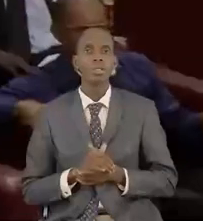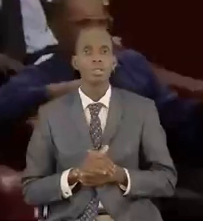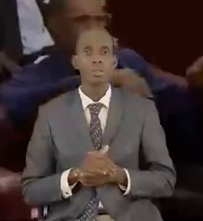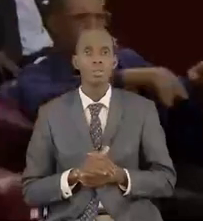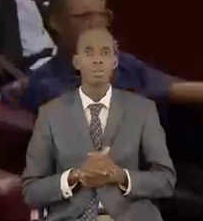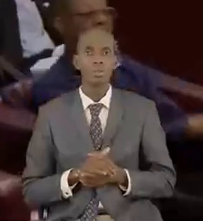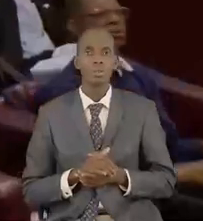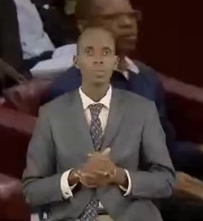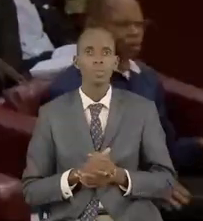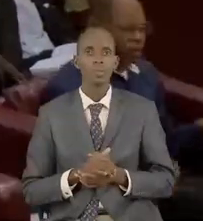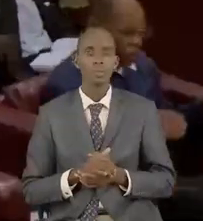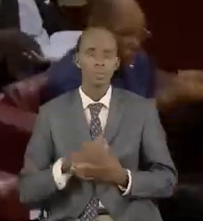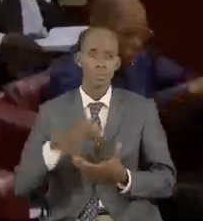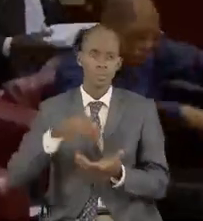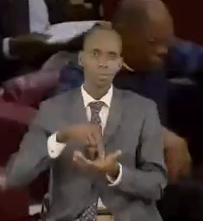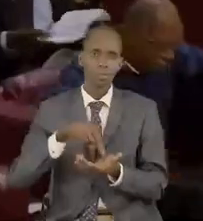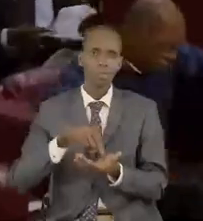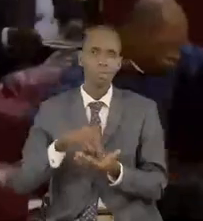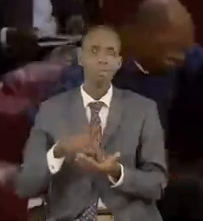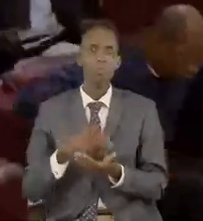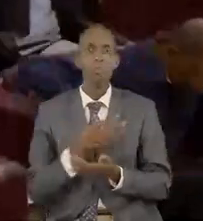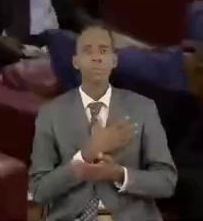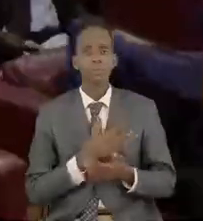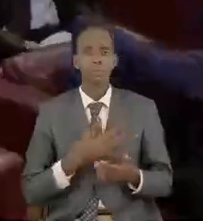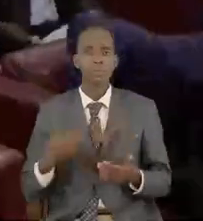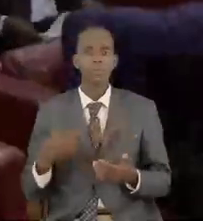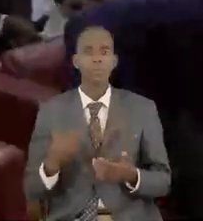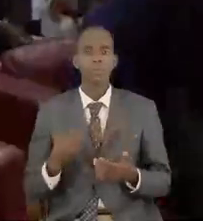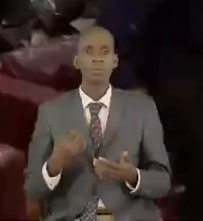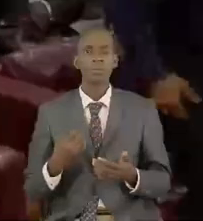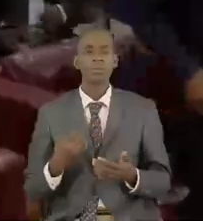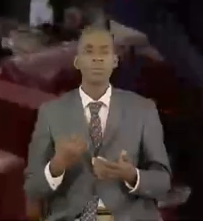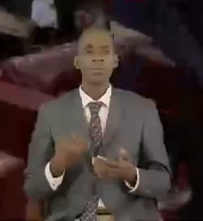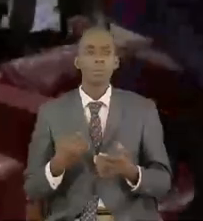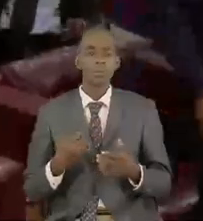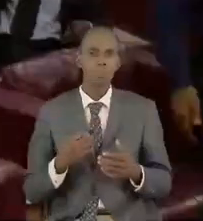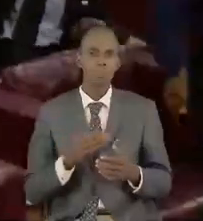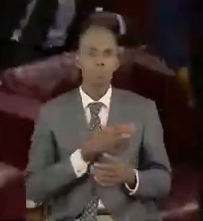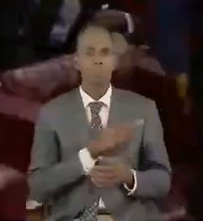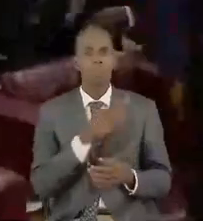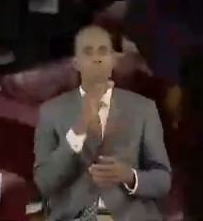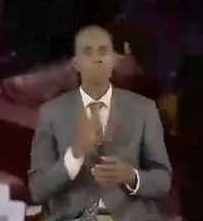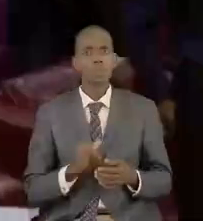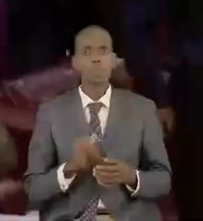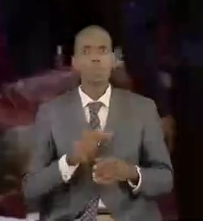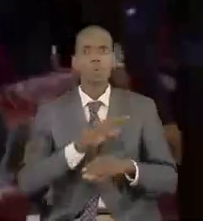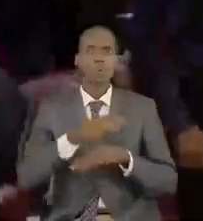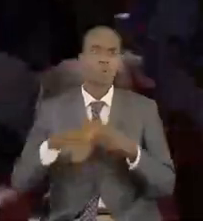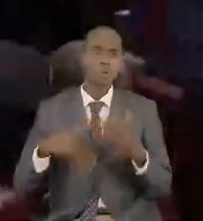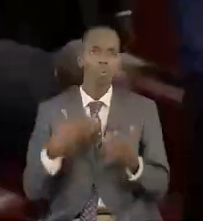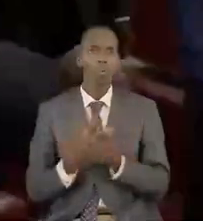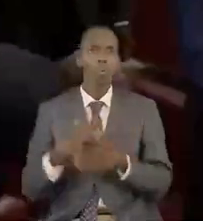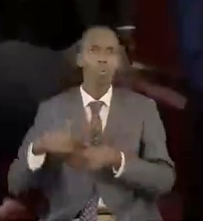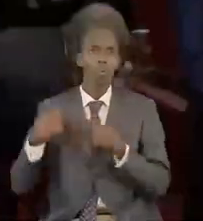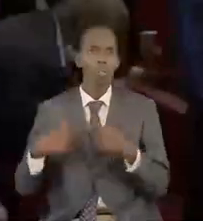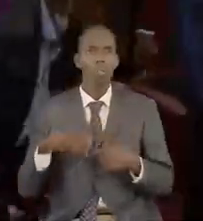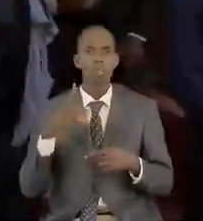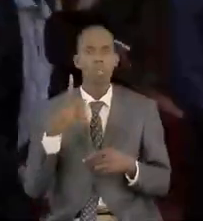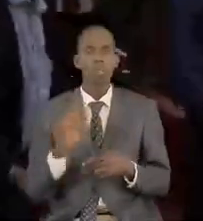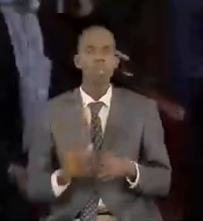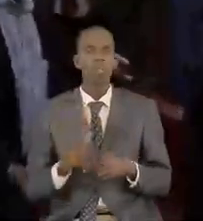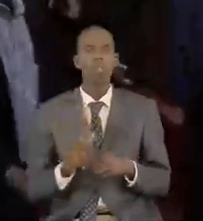bref et de tout le cœur avec ferveur remettons-nous entre